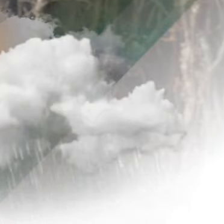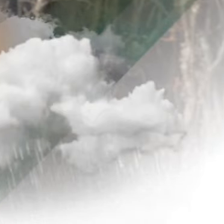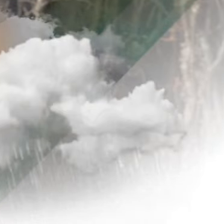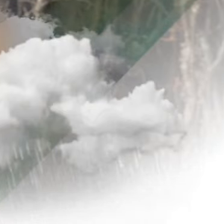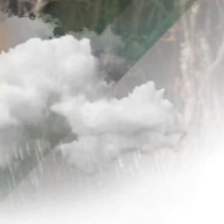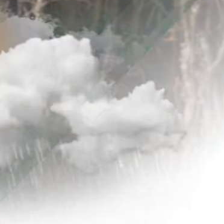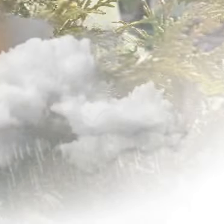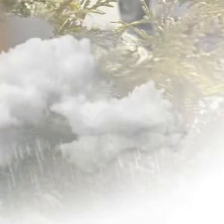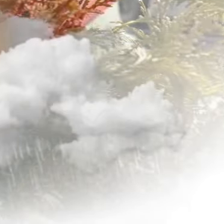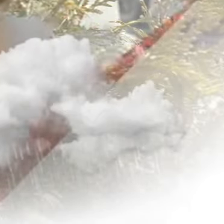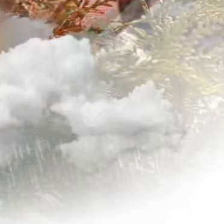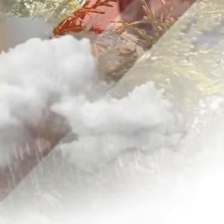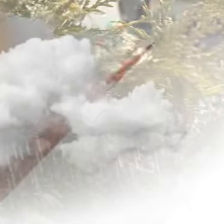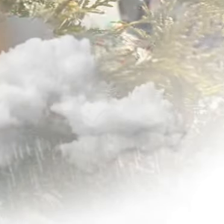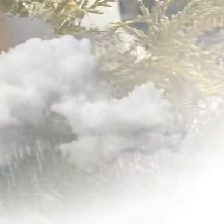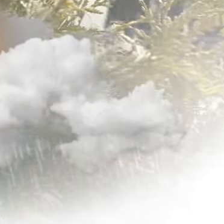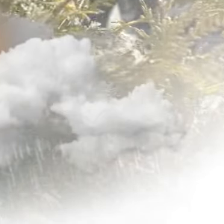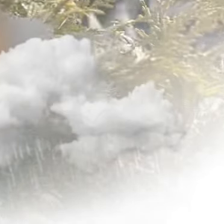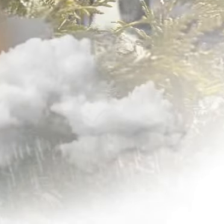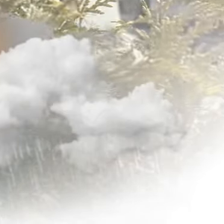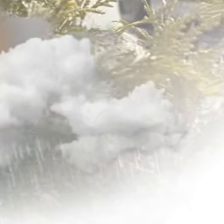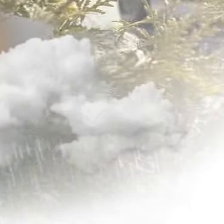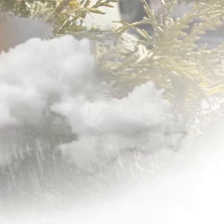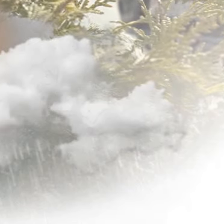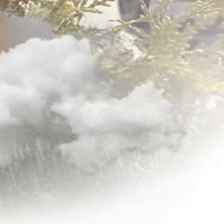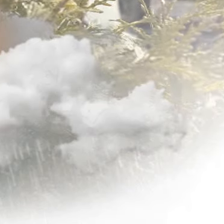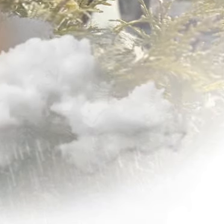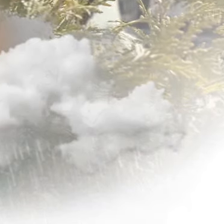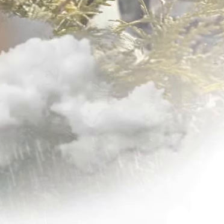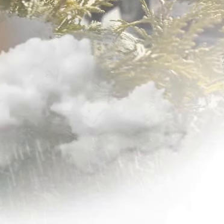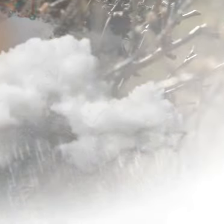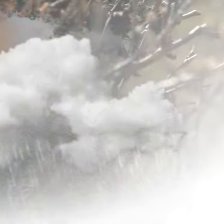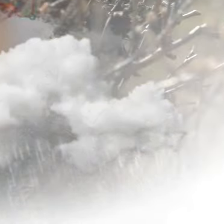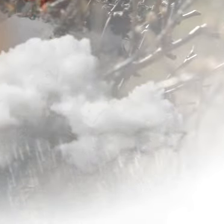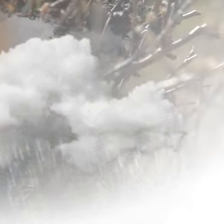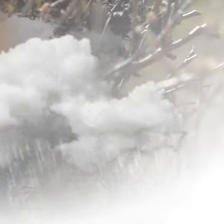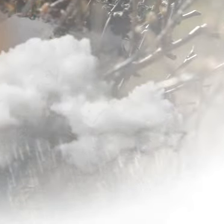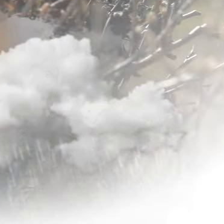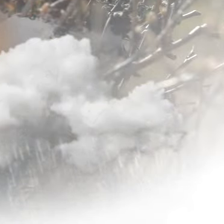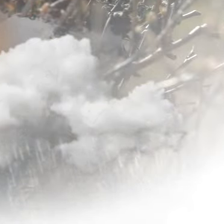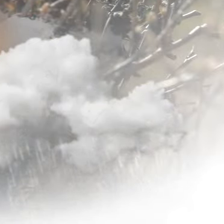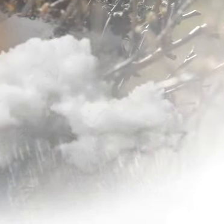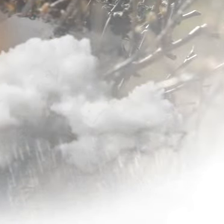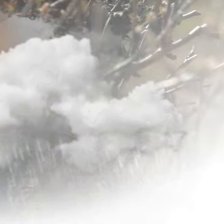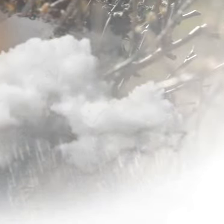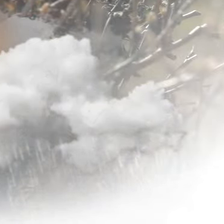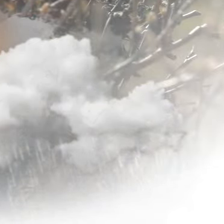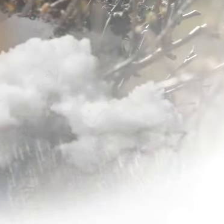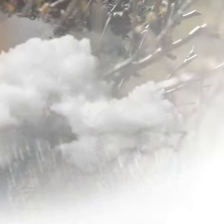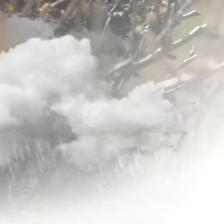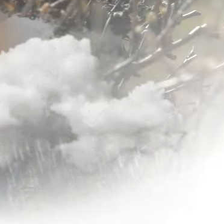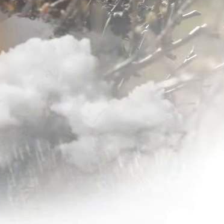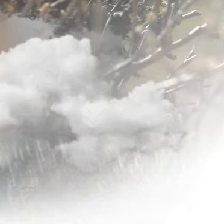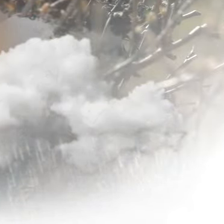Смаргоні каля 6 градусаў цяпла будзе раніцай і днём і да плюс 3 вечарам. Пахмурна, дождж,